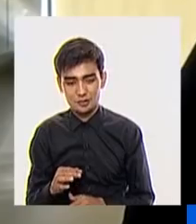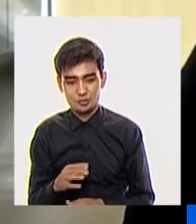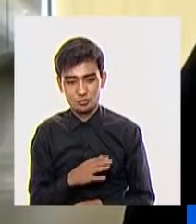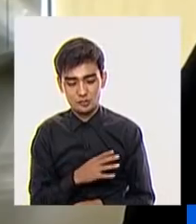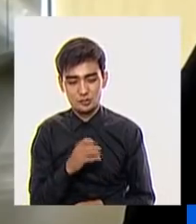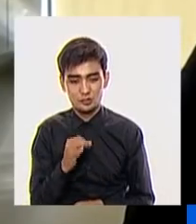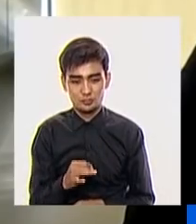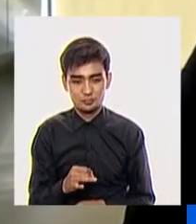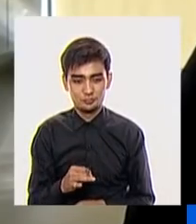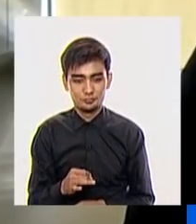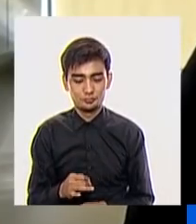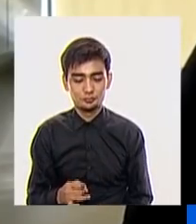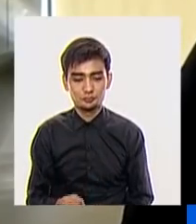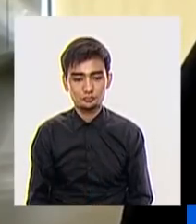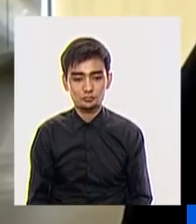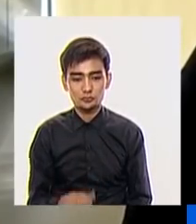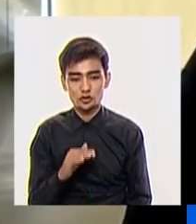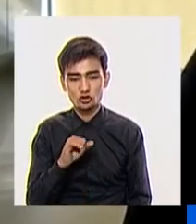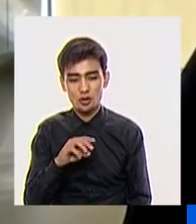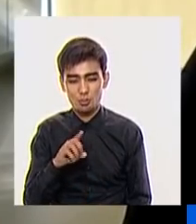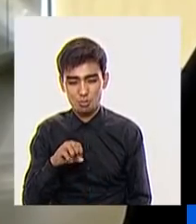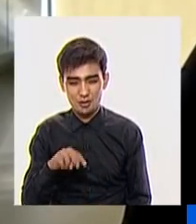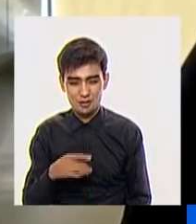90,9%, в Жамбылской